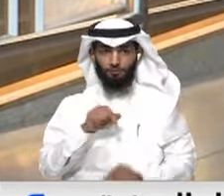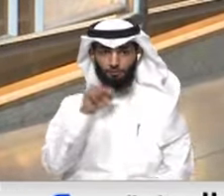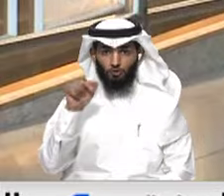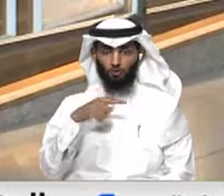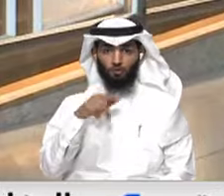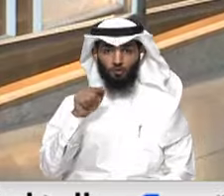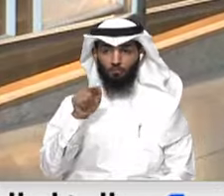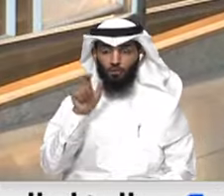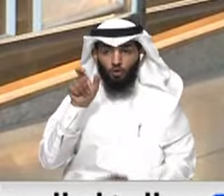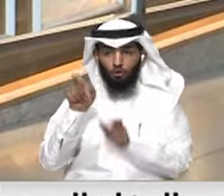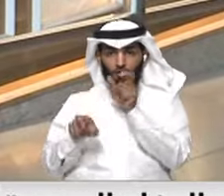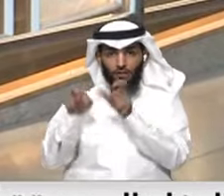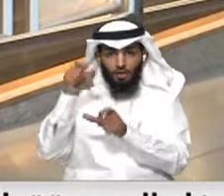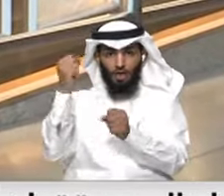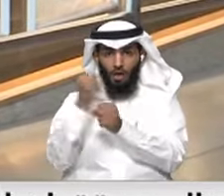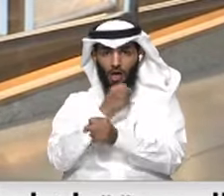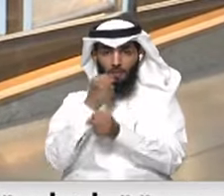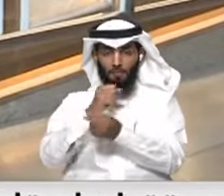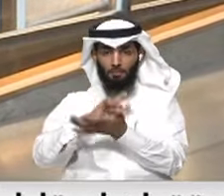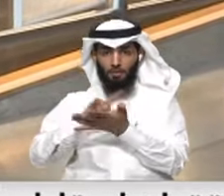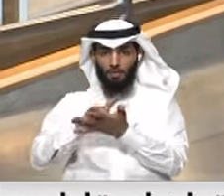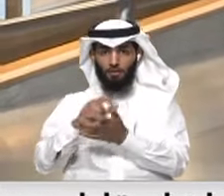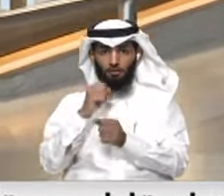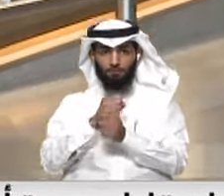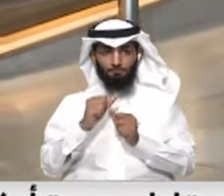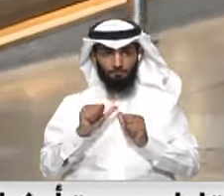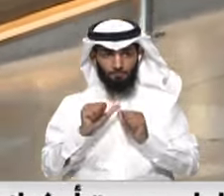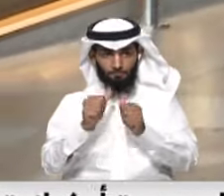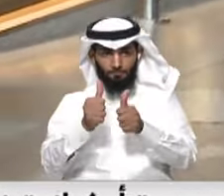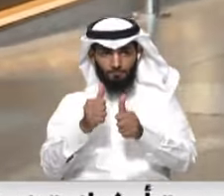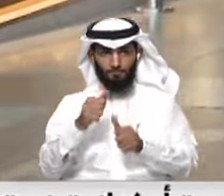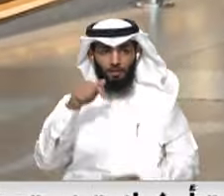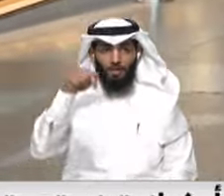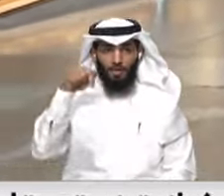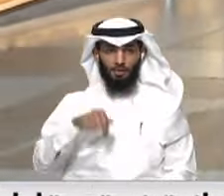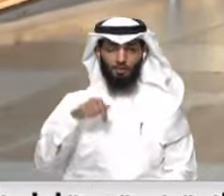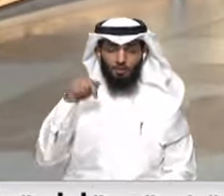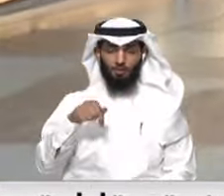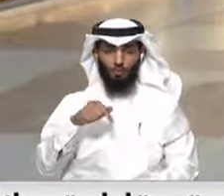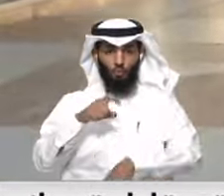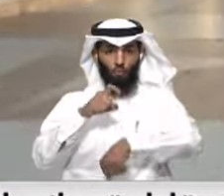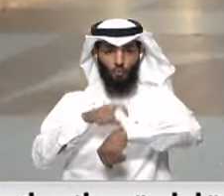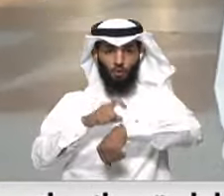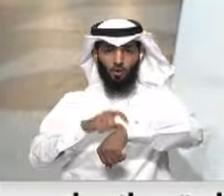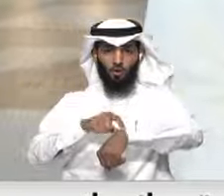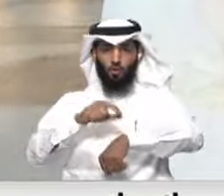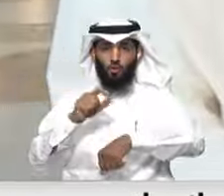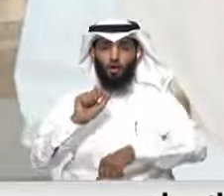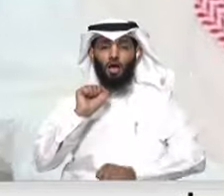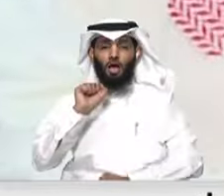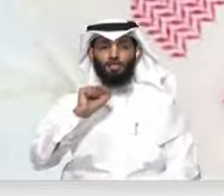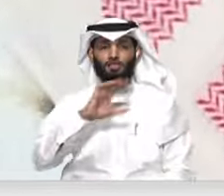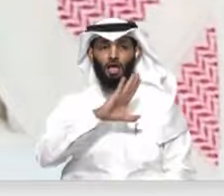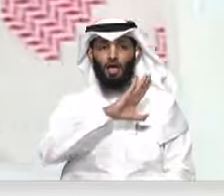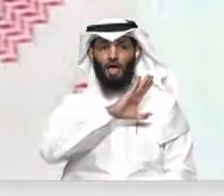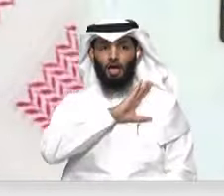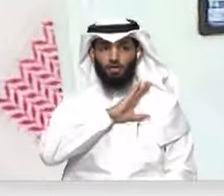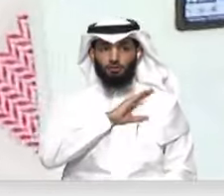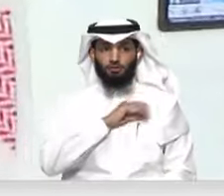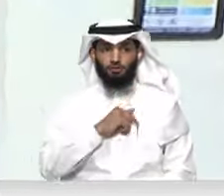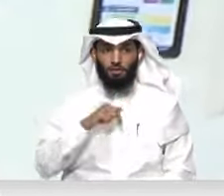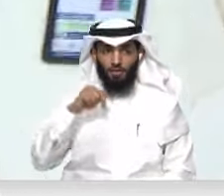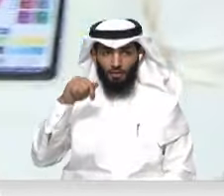خدمة المواطن والمقيم وبالتحديد في هذه الفترة خلال فترة الحج. إذن مشاهدينا